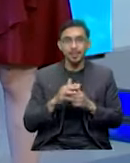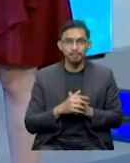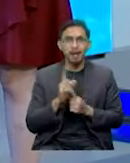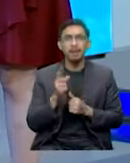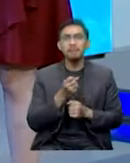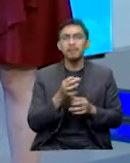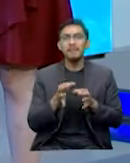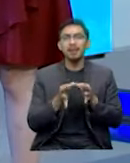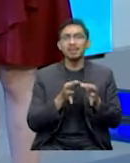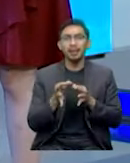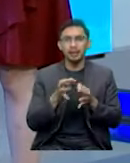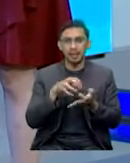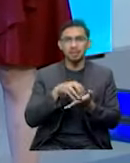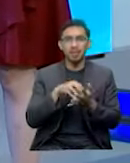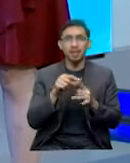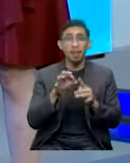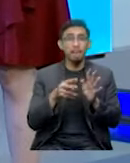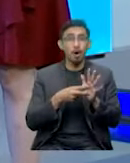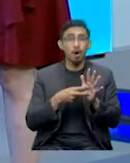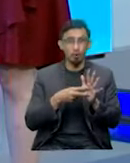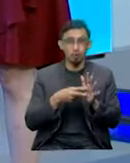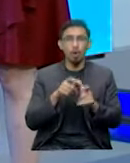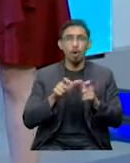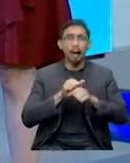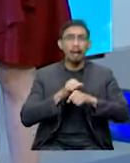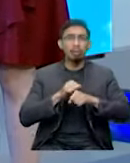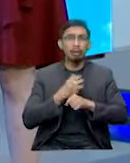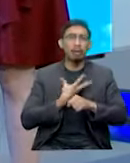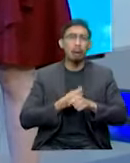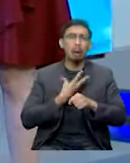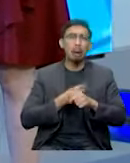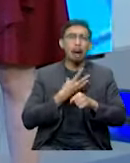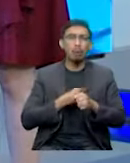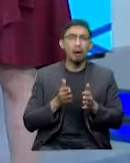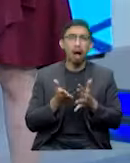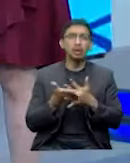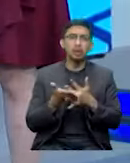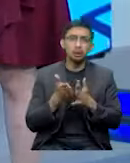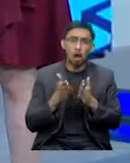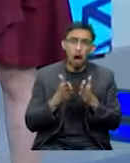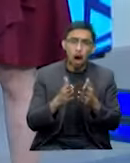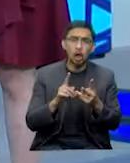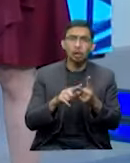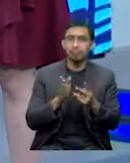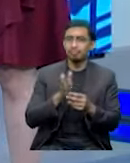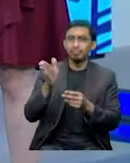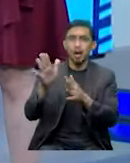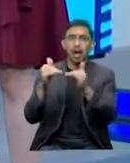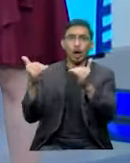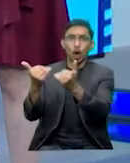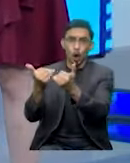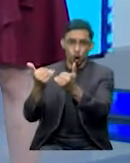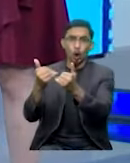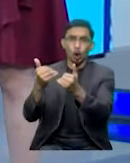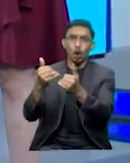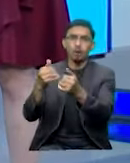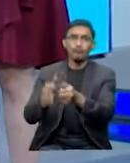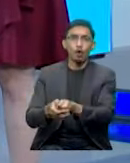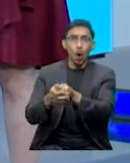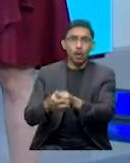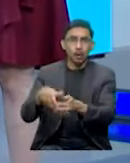sejumlah fasilitas di venue PON banyak dikeluhkan para atlet. Salah satunya kondisi akses jalan menuju gedung Gor Bola Voli Indoor di